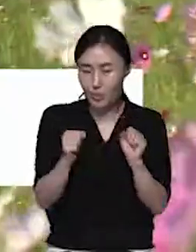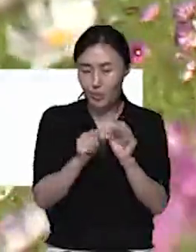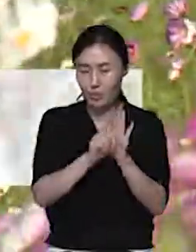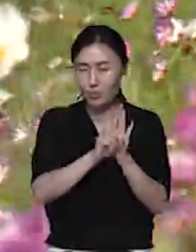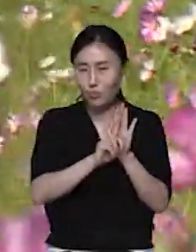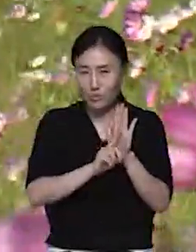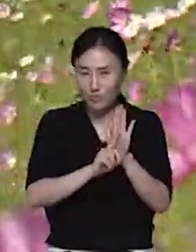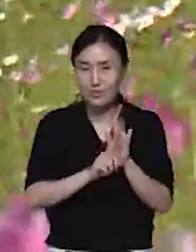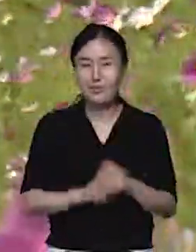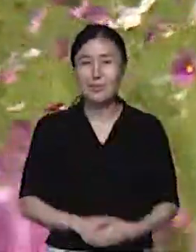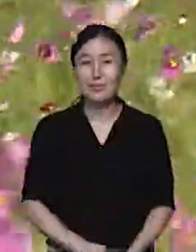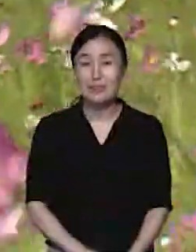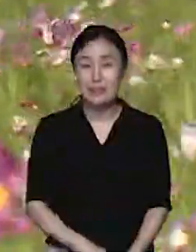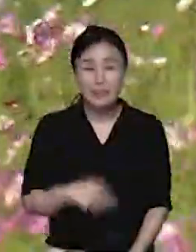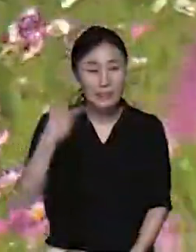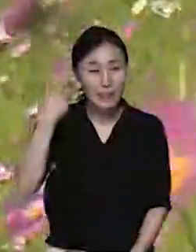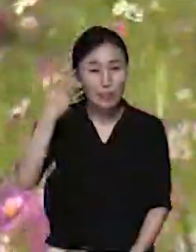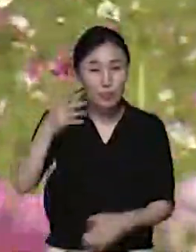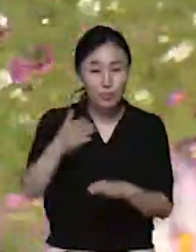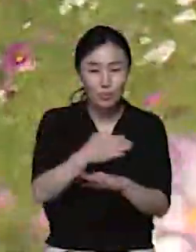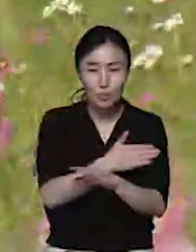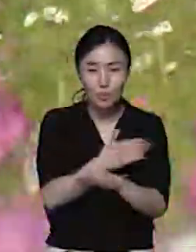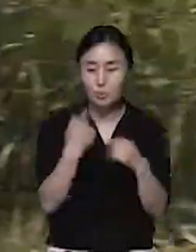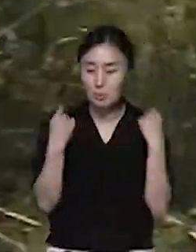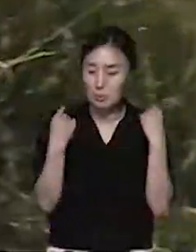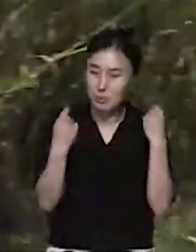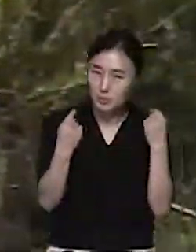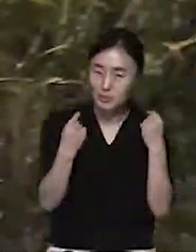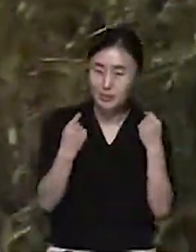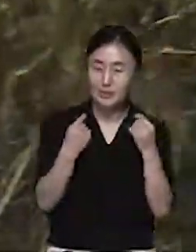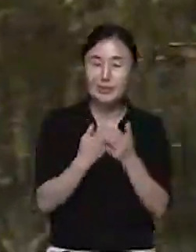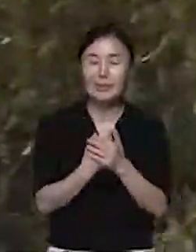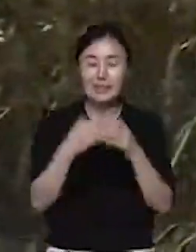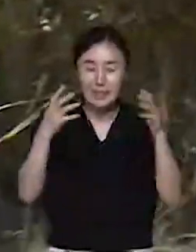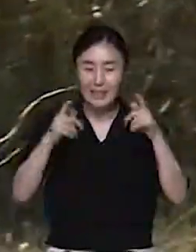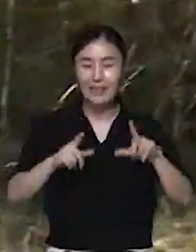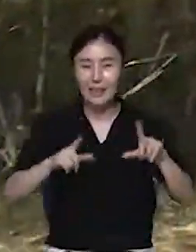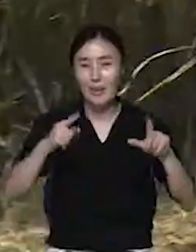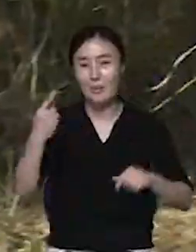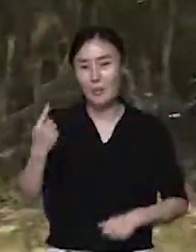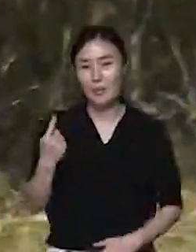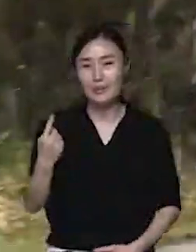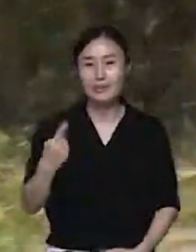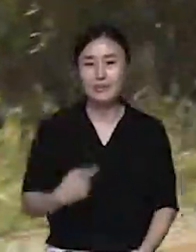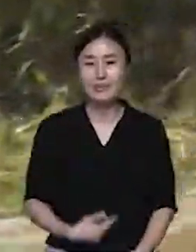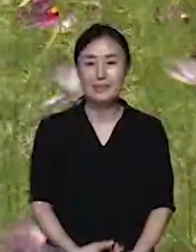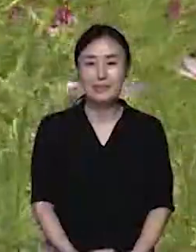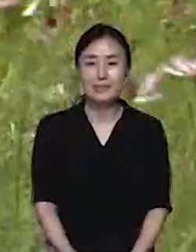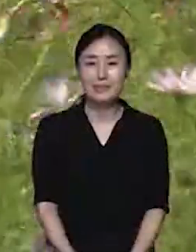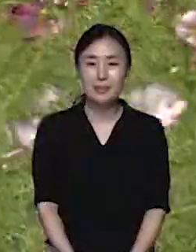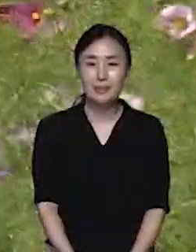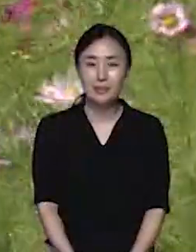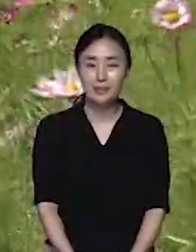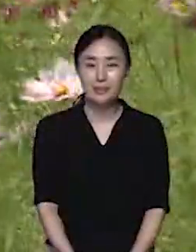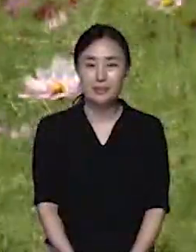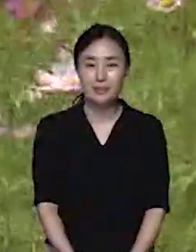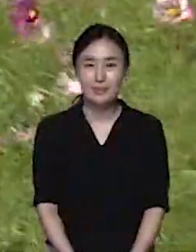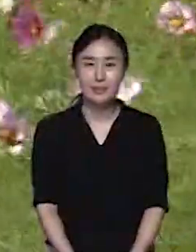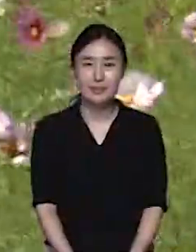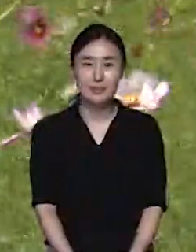쌀쌀하겠습니다. 다음 주 초부터 평년 기온을 회복하면서 완연한 가을 날씨가 이어지겠습니다.